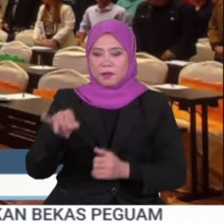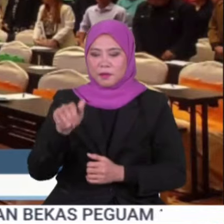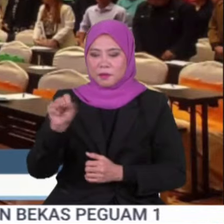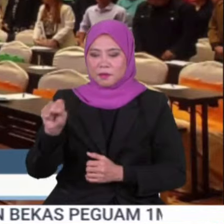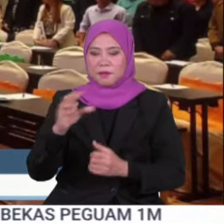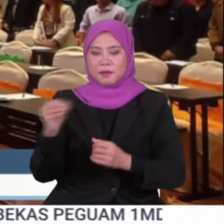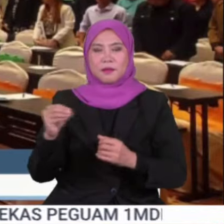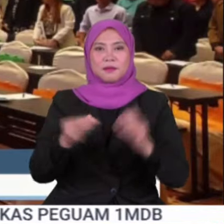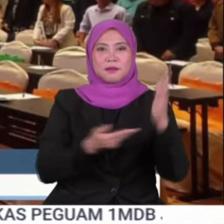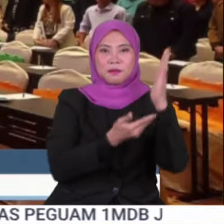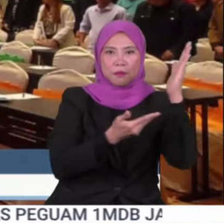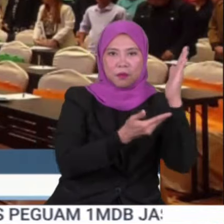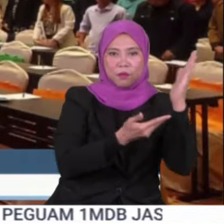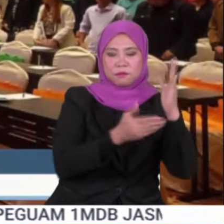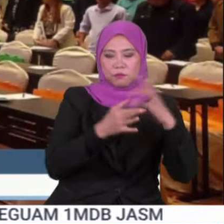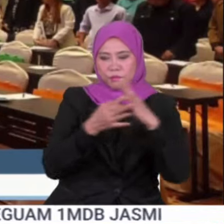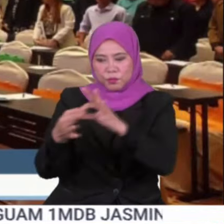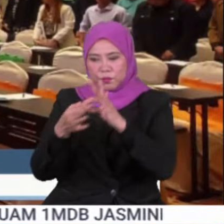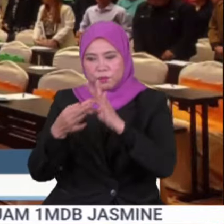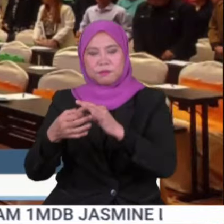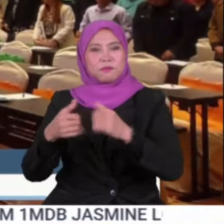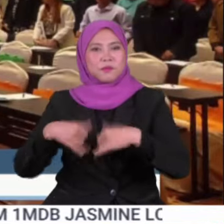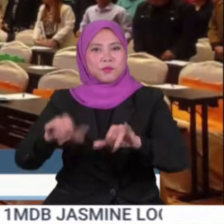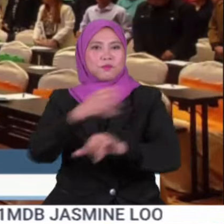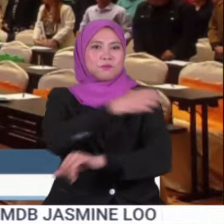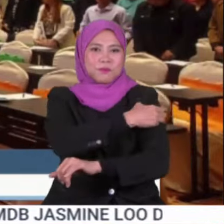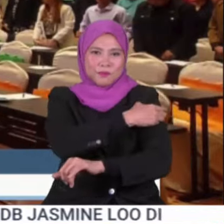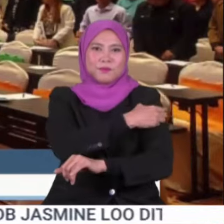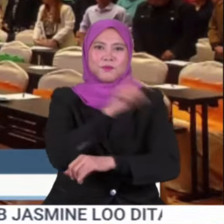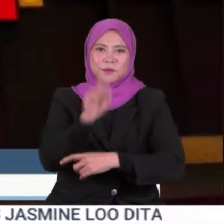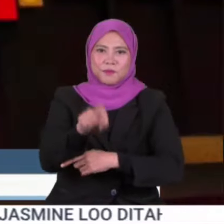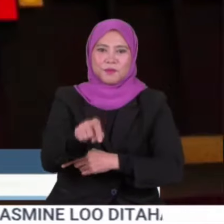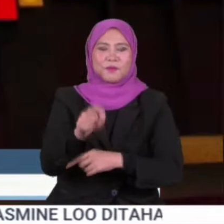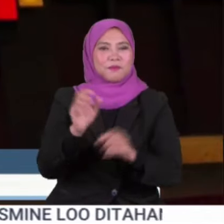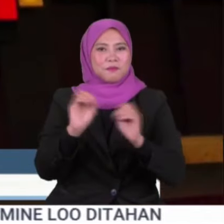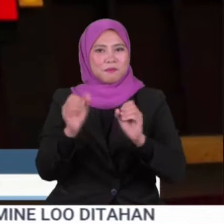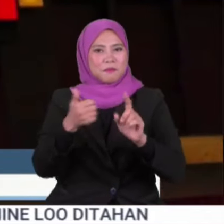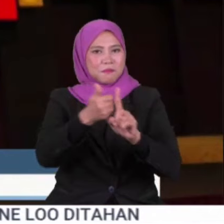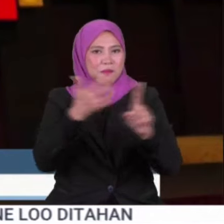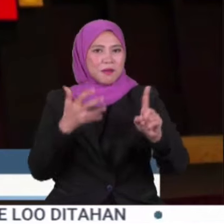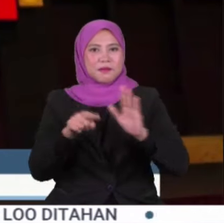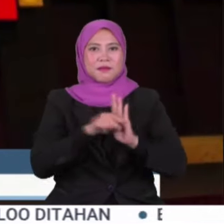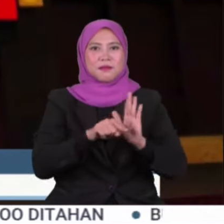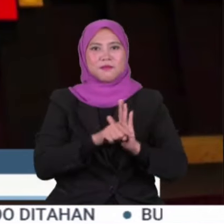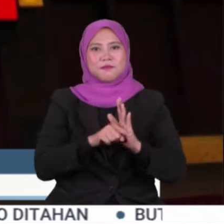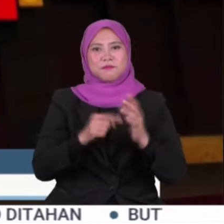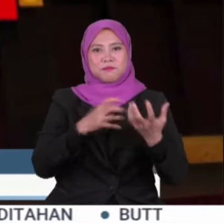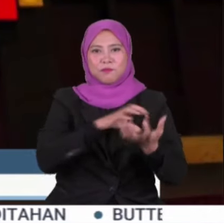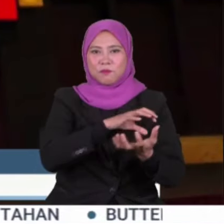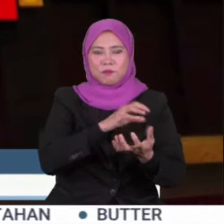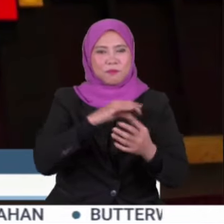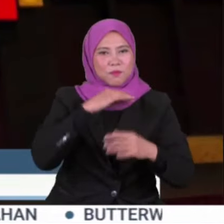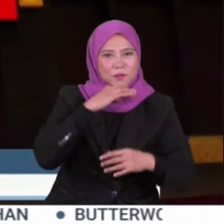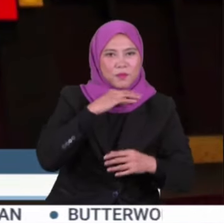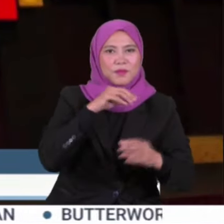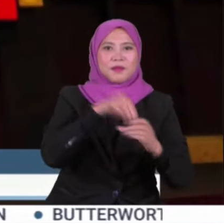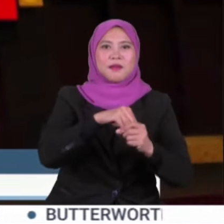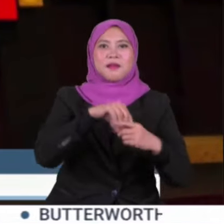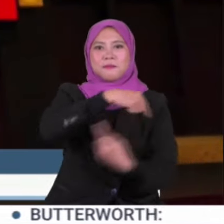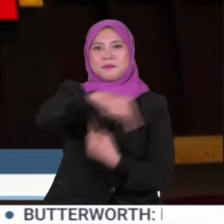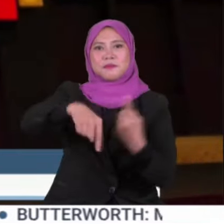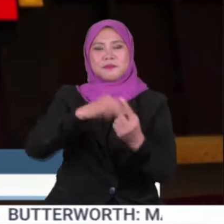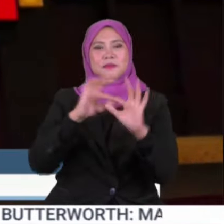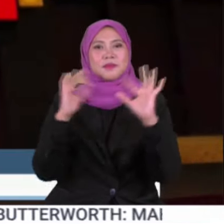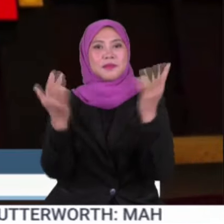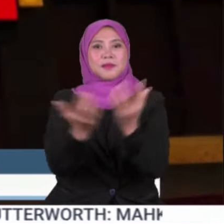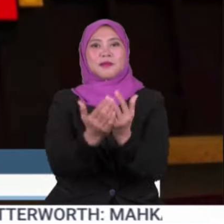pemain industri kelapa sawit akan terus diperkasakan tanpa meninggalkan impak negatif terhadap alam sekitar. John berucap pada perasmian